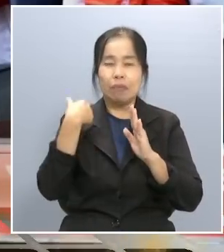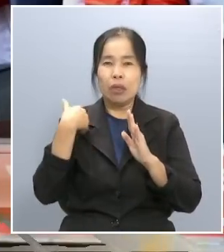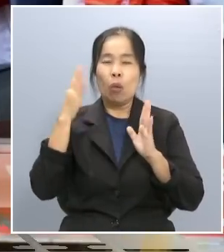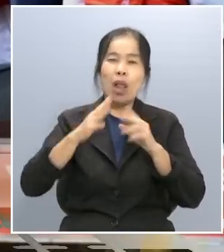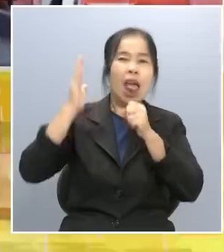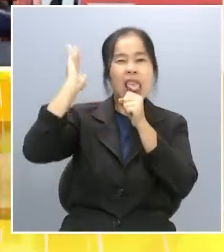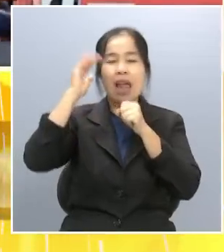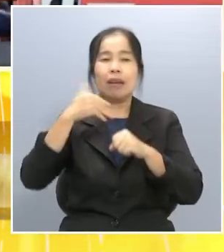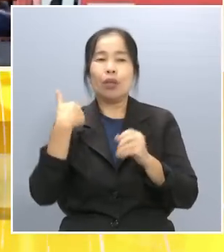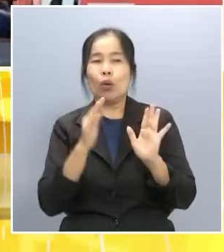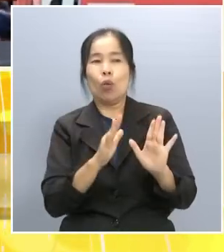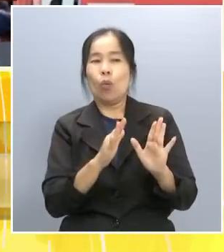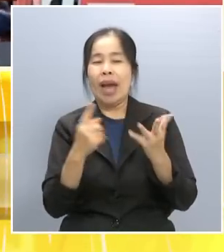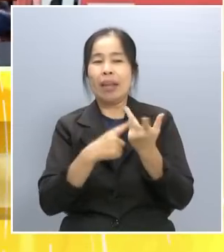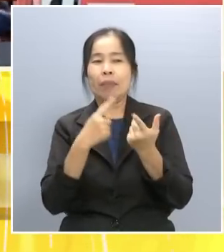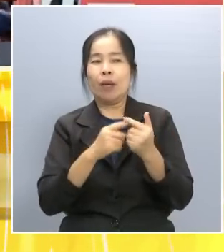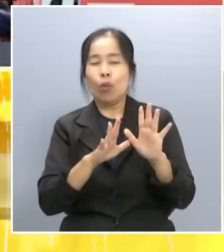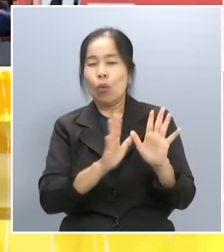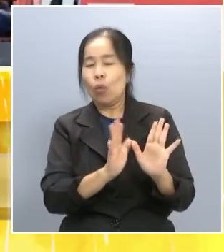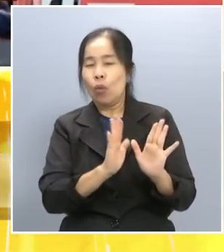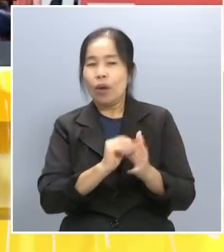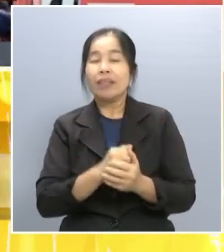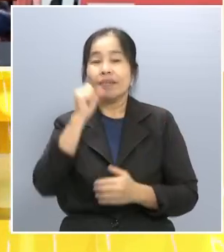เนี่ยไอ้เรื่องนับคะแนน